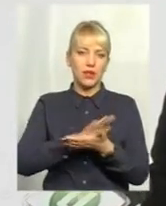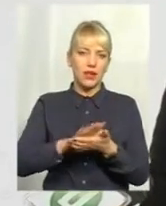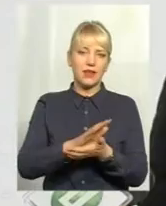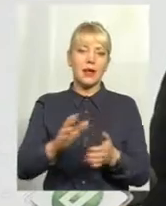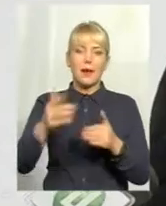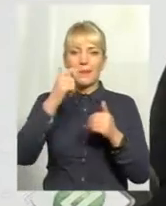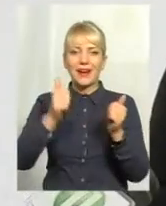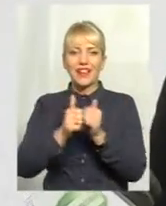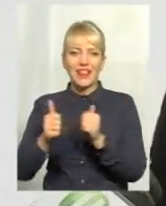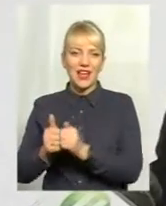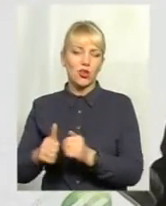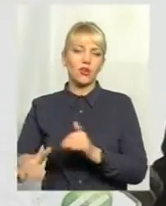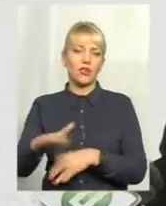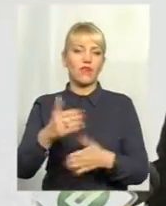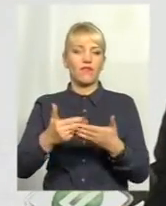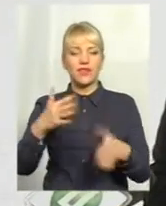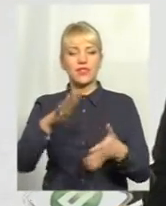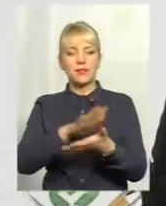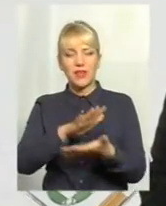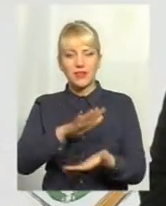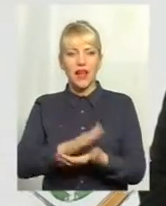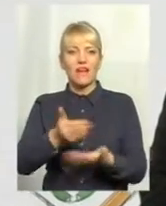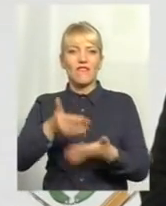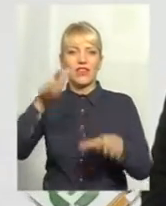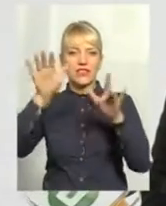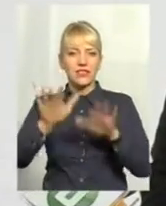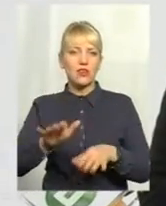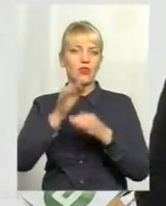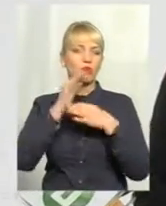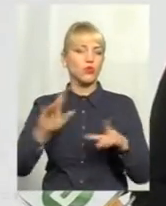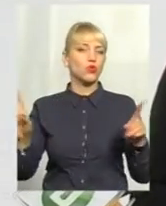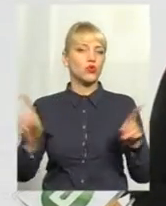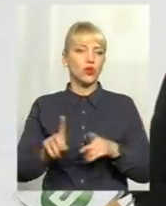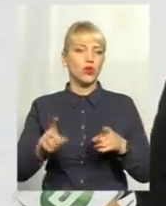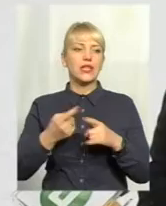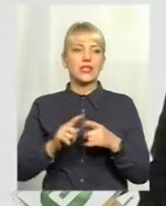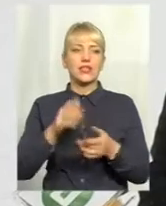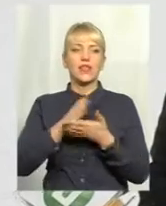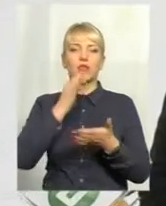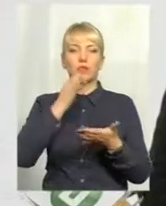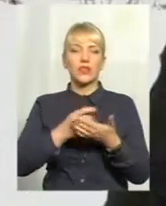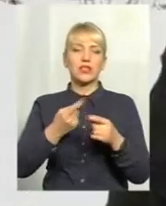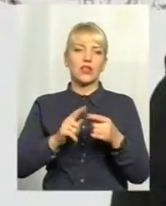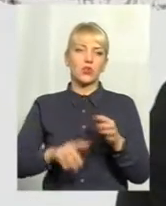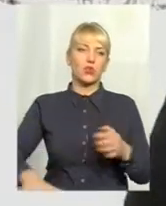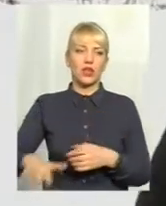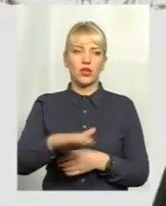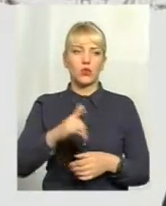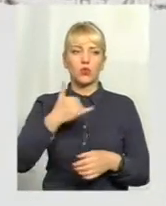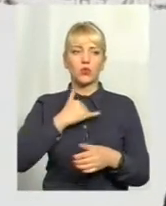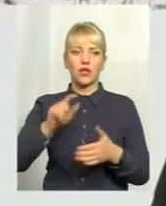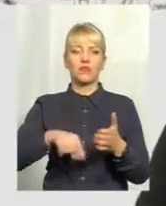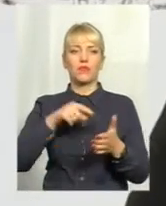території і від сміття, і від снігу, від будь-чого. Тобто вони є відповідають за цю територію. У нас в